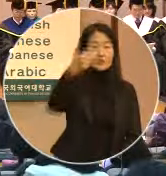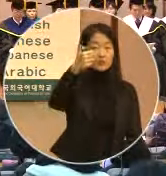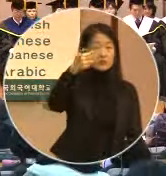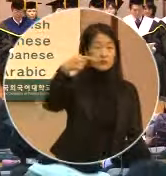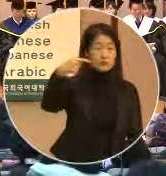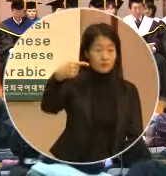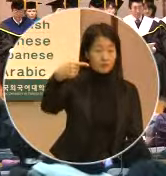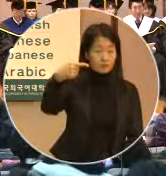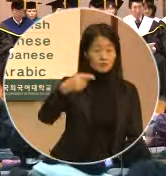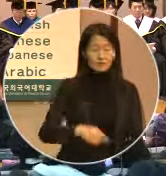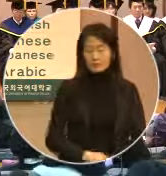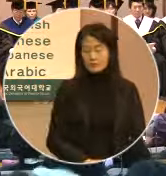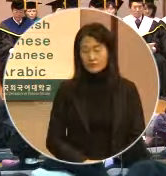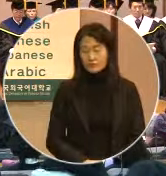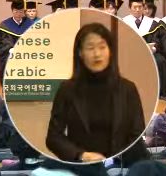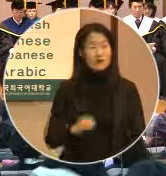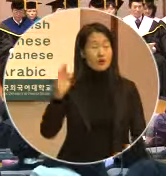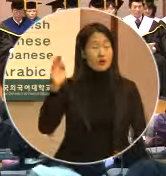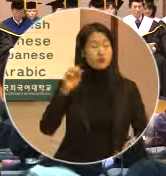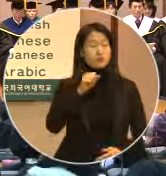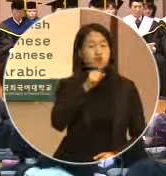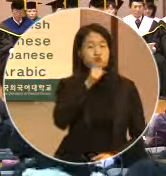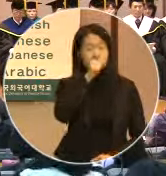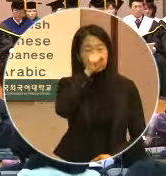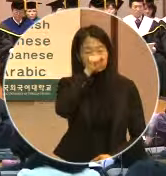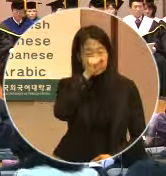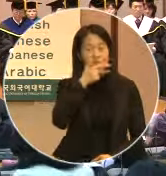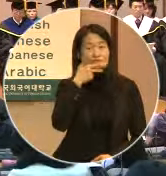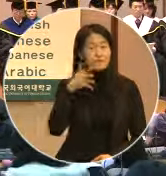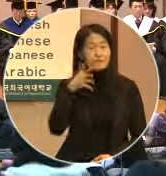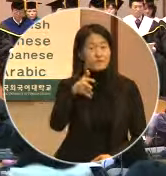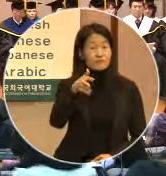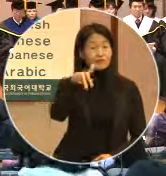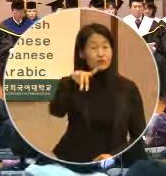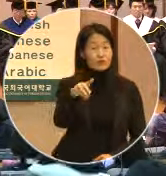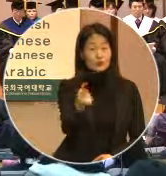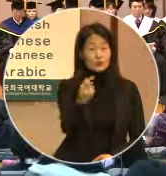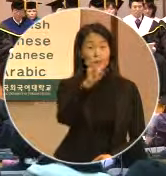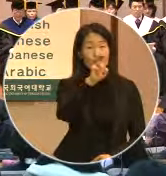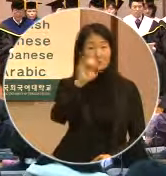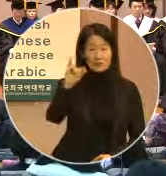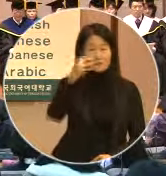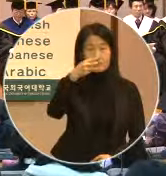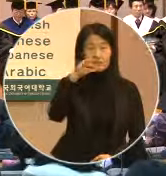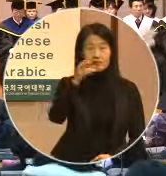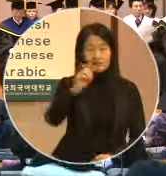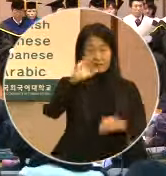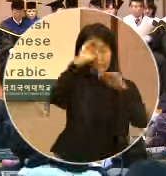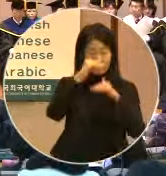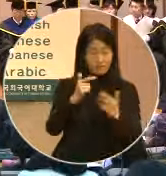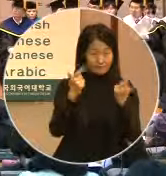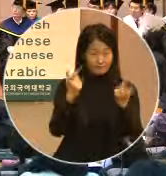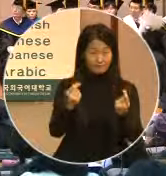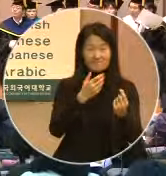제251호 상장 졸업 학업성적 우수상 영어학부 조미령 이하동무.